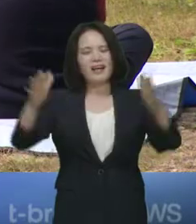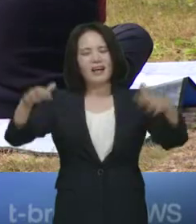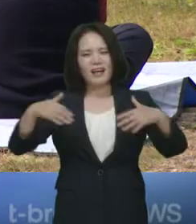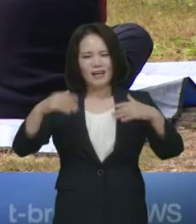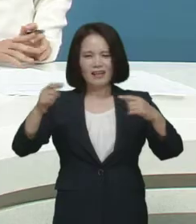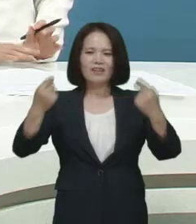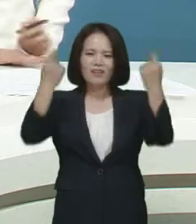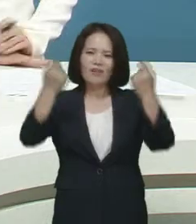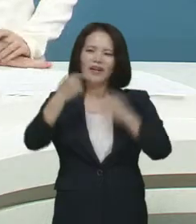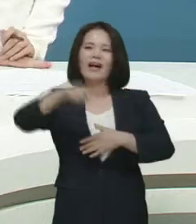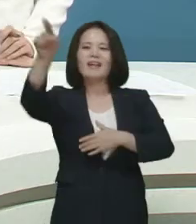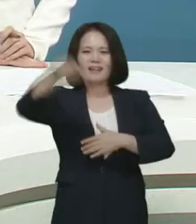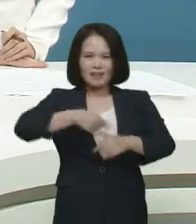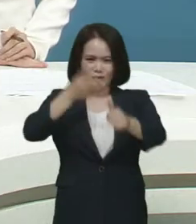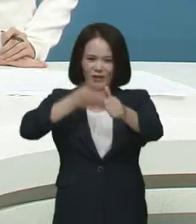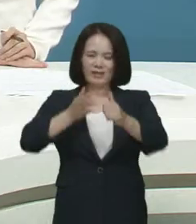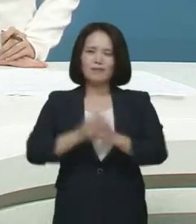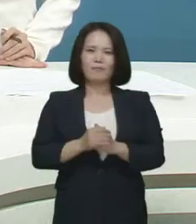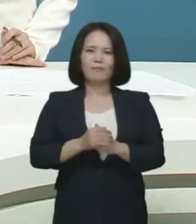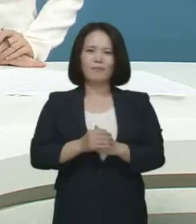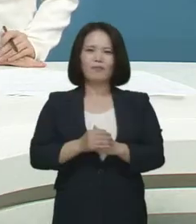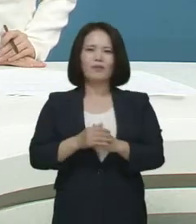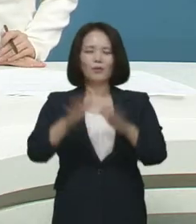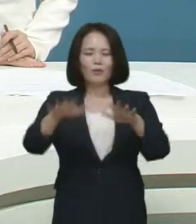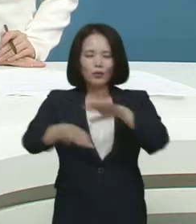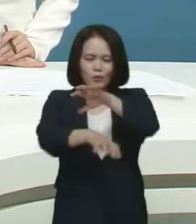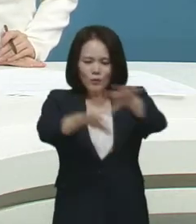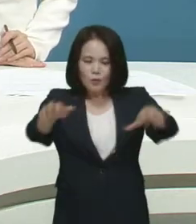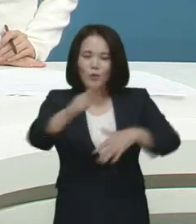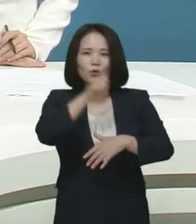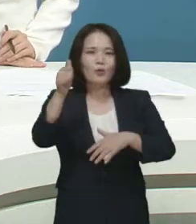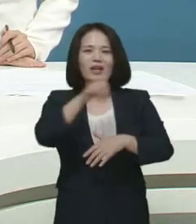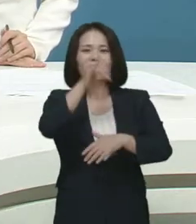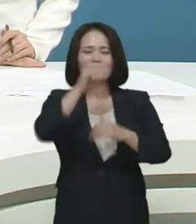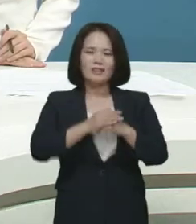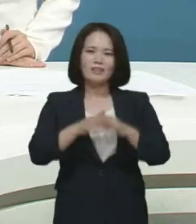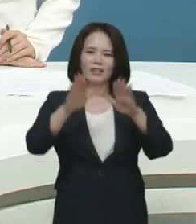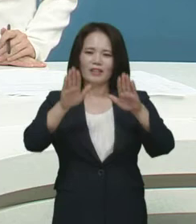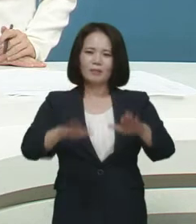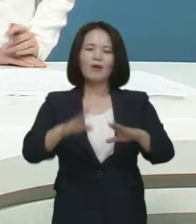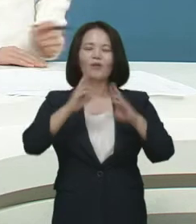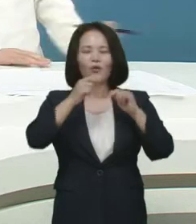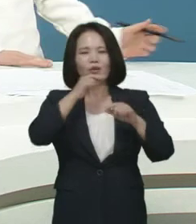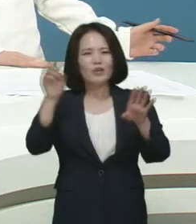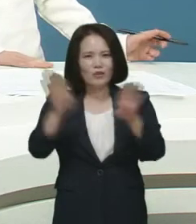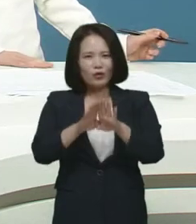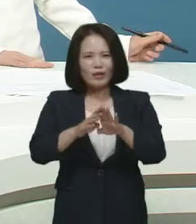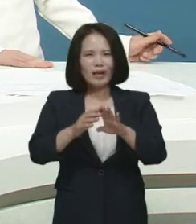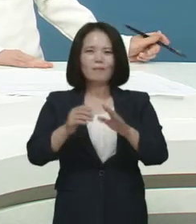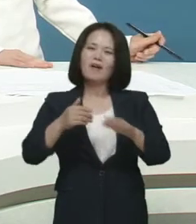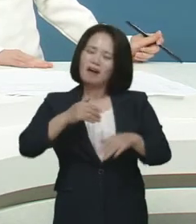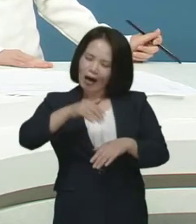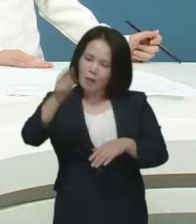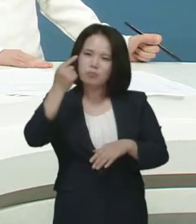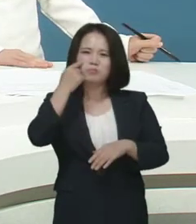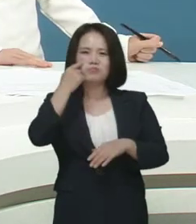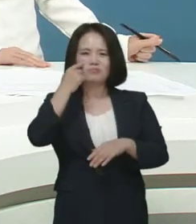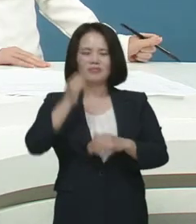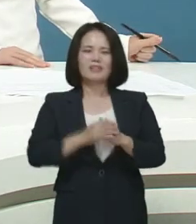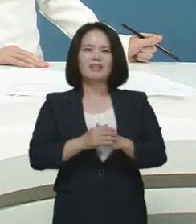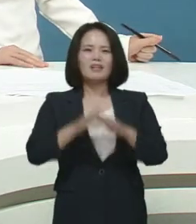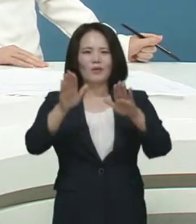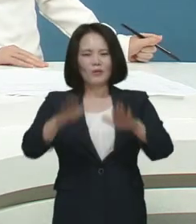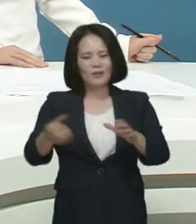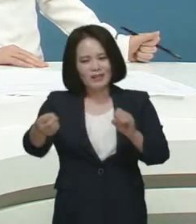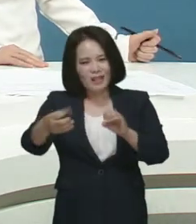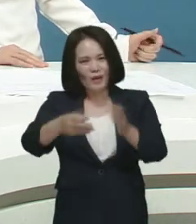바랍니다 네 오늘 여러 군데 소개해 주셨는데요 이번 주말에 나들이 가져보는 것도 좋을 것 같습니다 뉴스